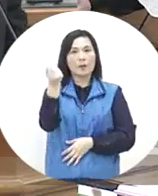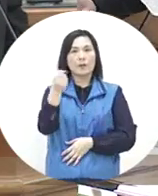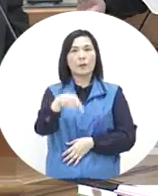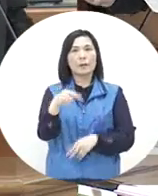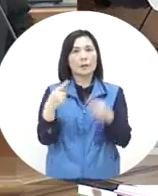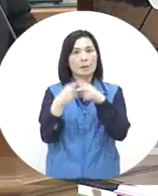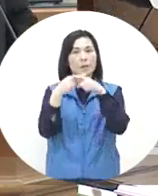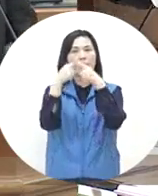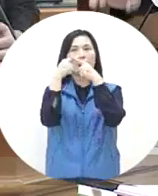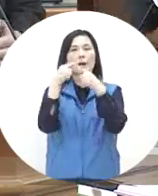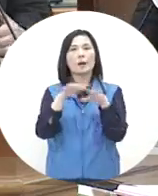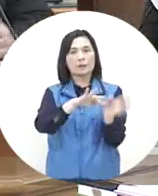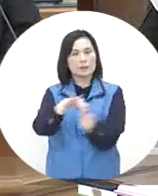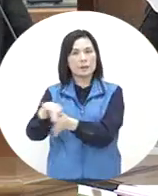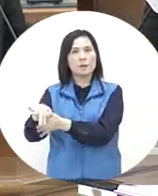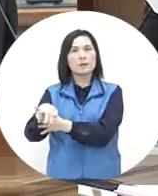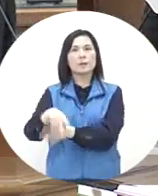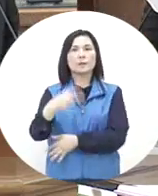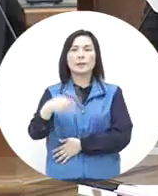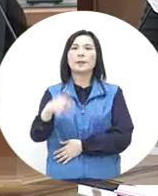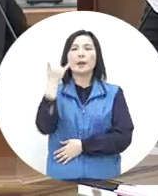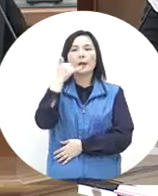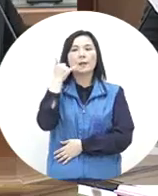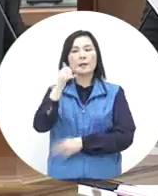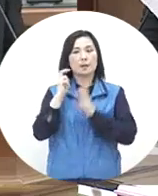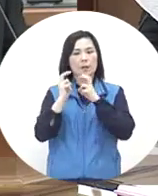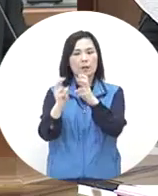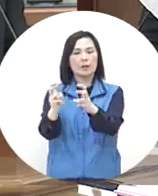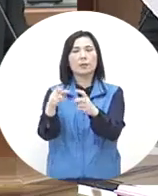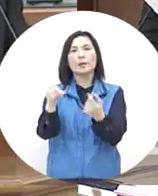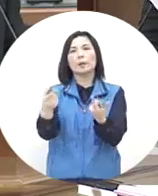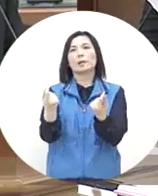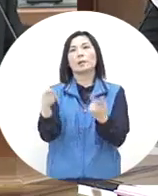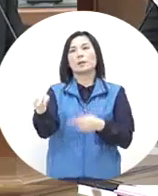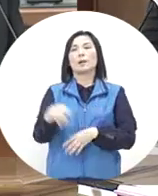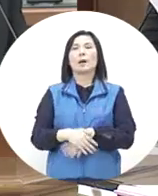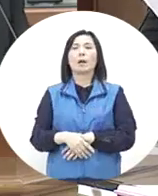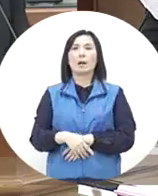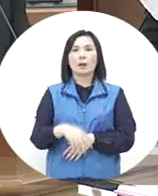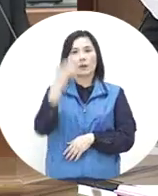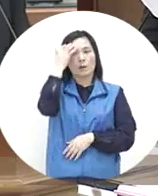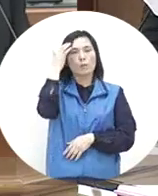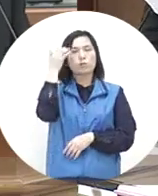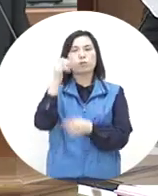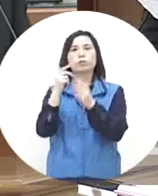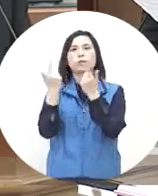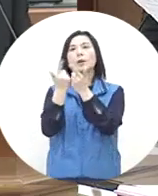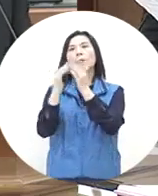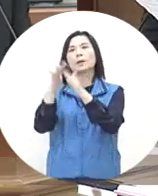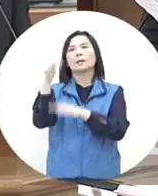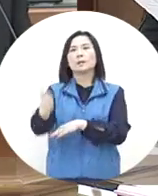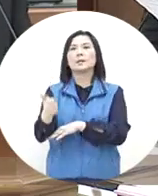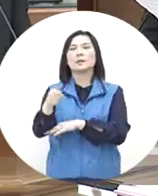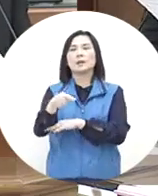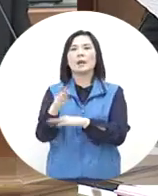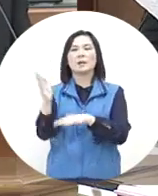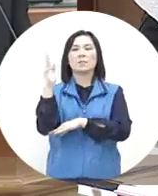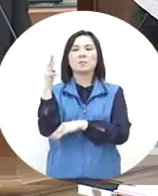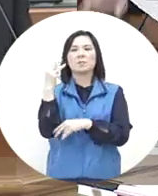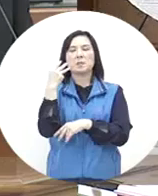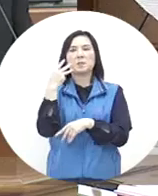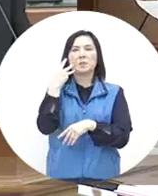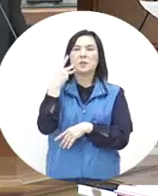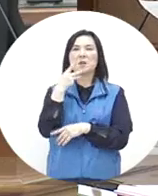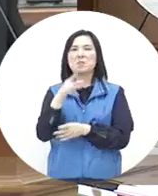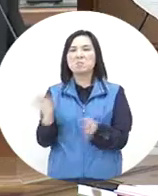除此之外，这个基隆捷运的新建哦，也被柯文哲当成政治操作的筹码。那新北市在这里面扮演什么角色？